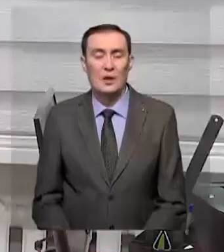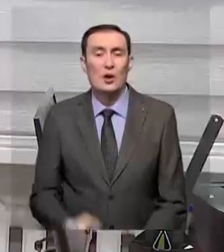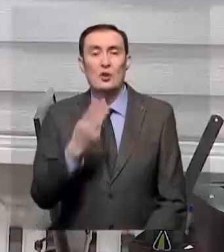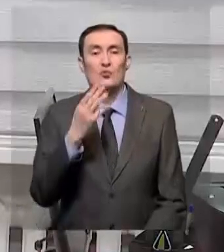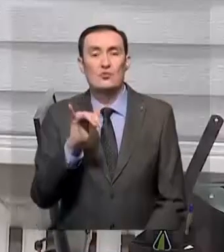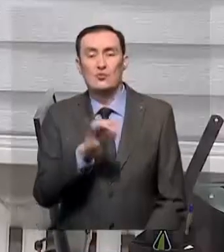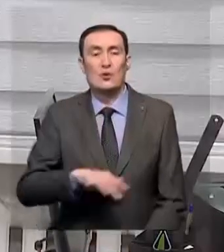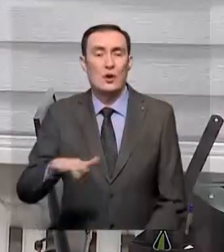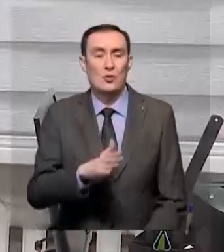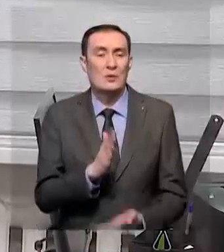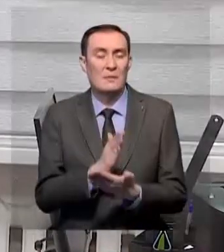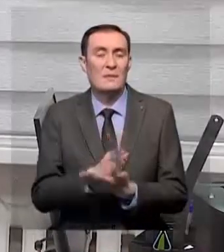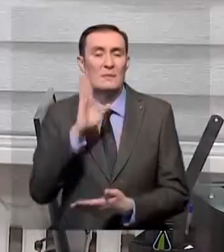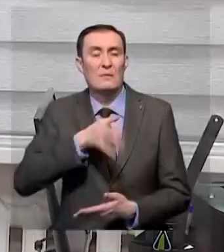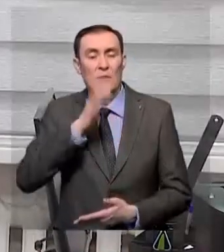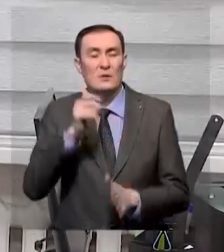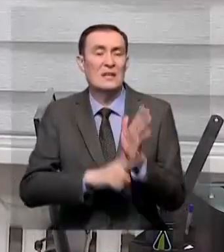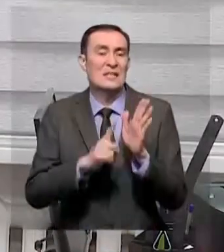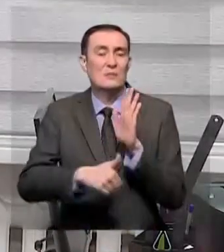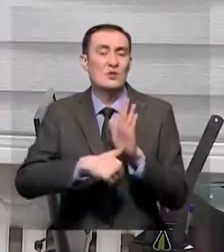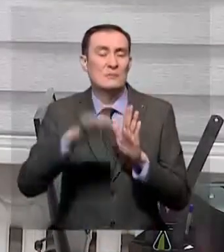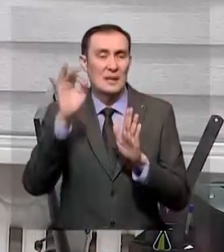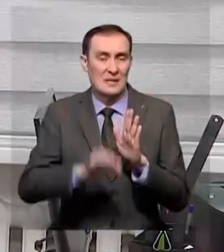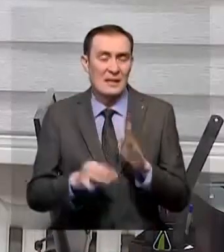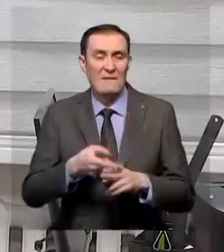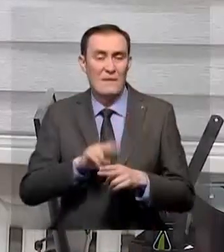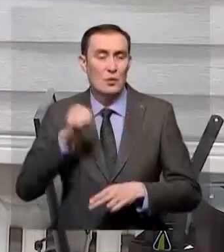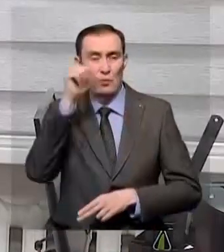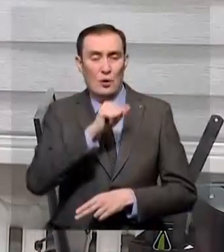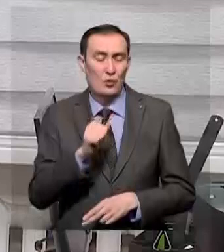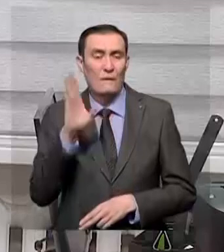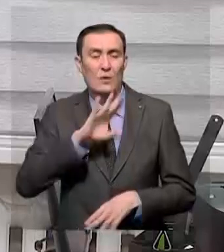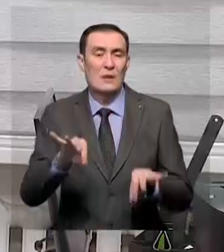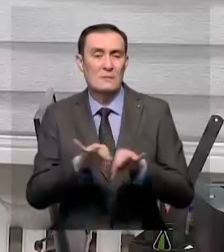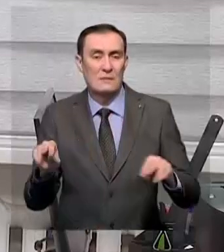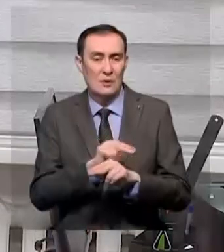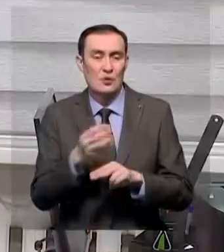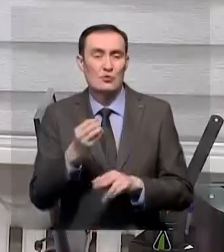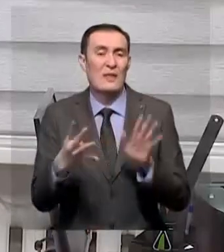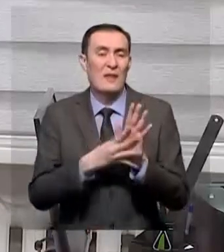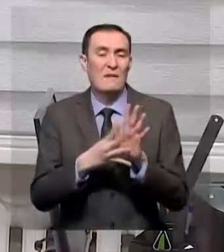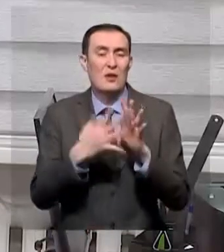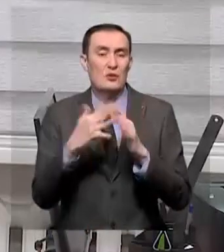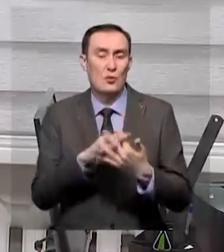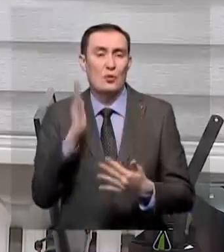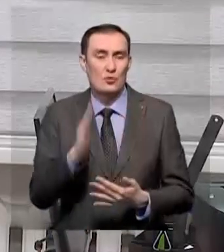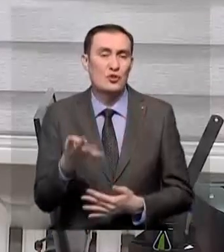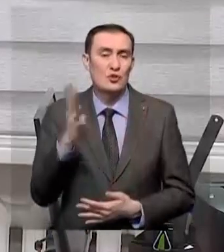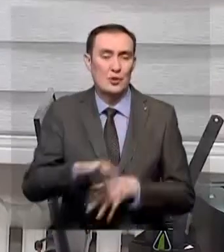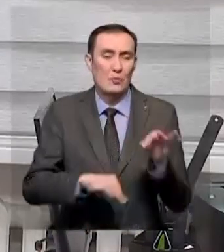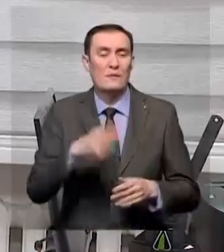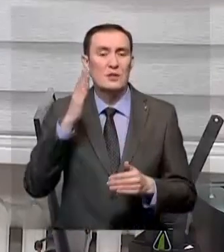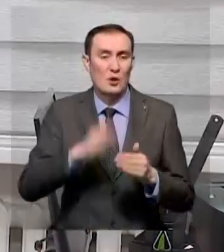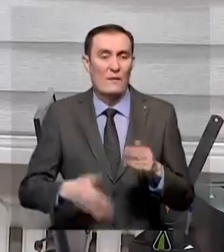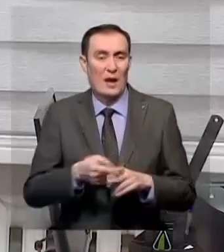Шуйский район обеспечен питьевой водой на 76%. В этом году систему водоснабжения строим в 9 селах. 4 проекта